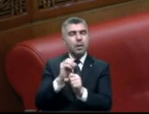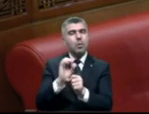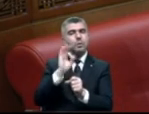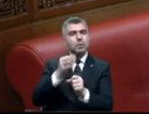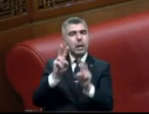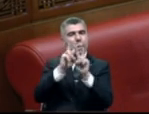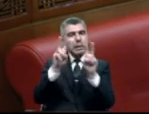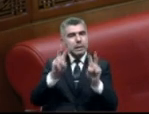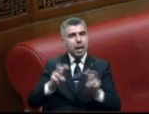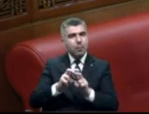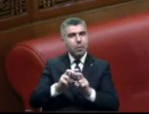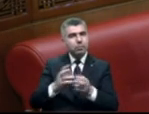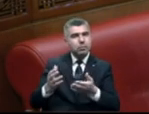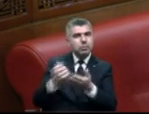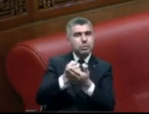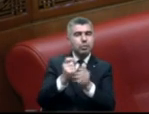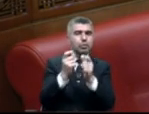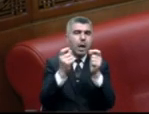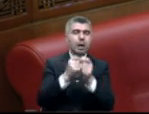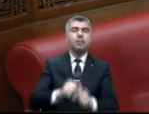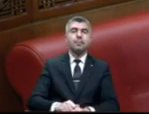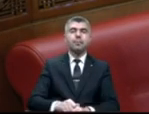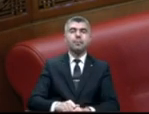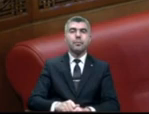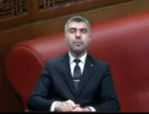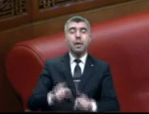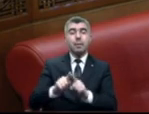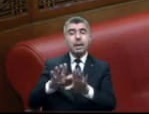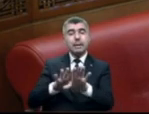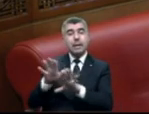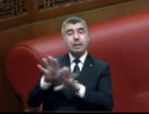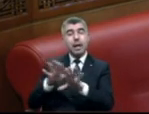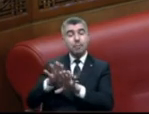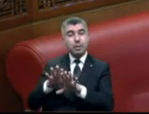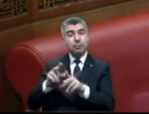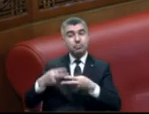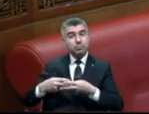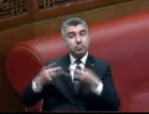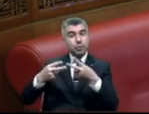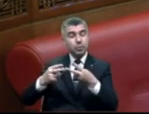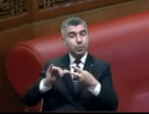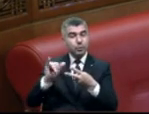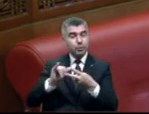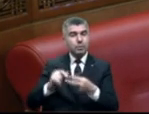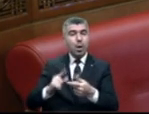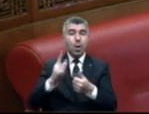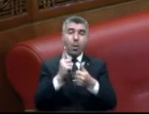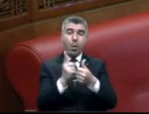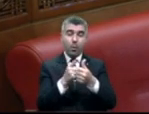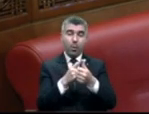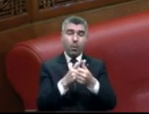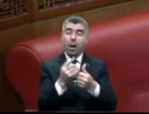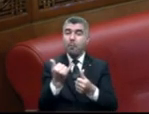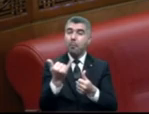رفع من تنافسية المقاولات، وكتمثل التدابير المتخذة لتنزيل هذه الأوراش في أولا مواصلة